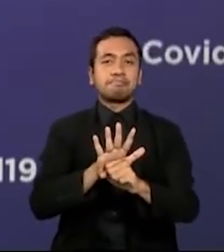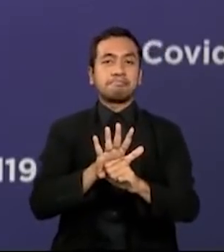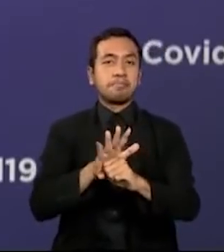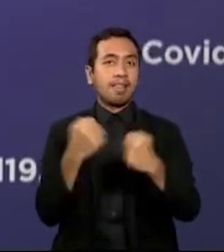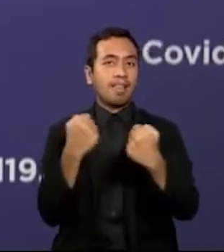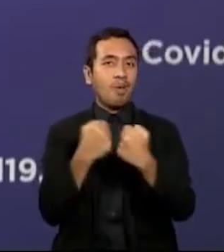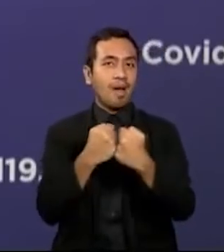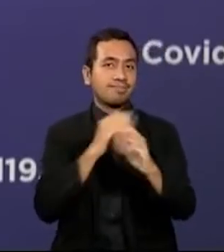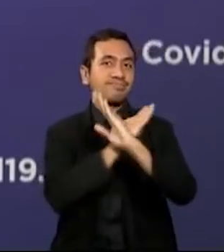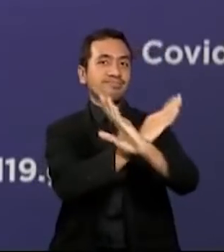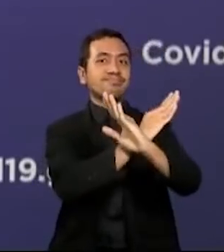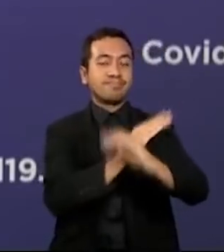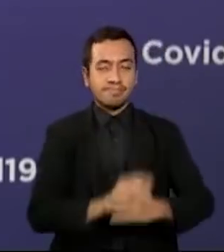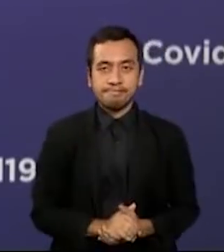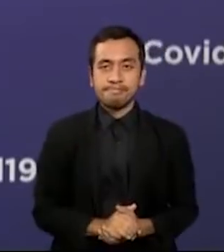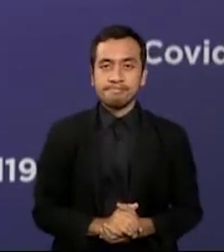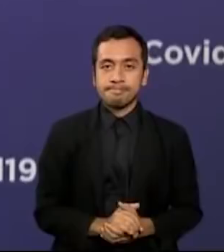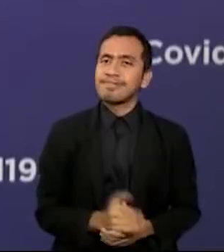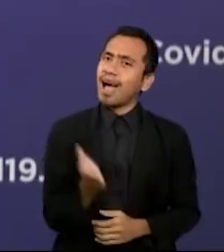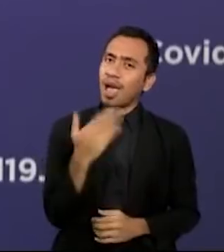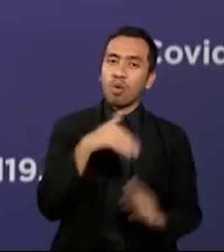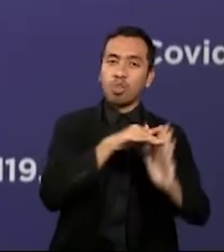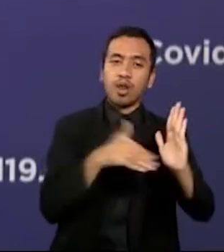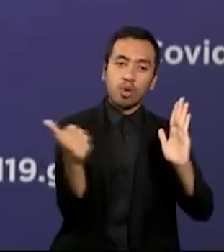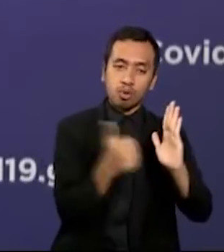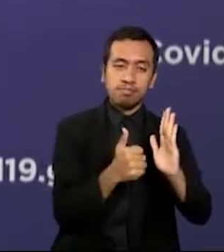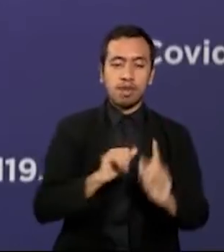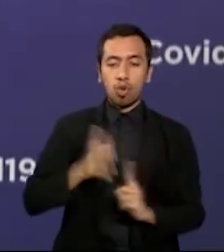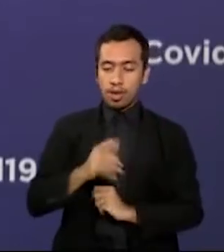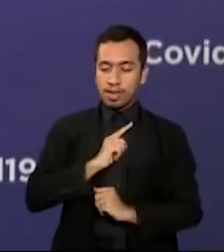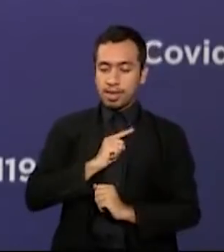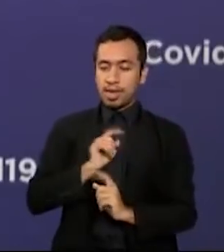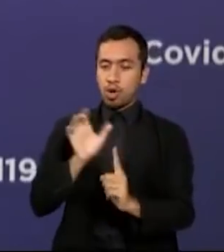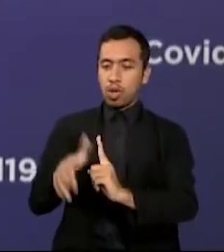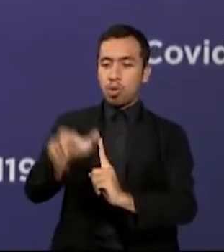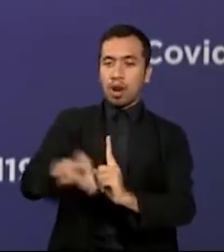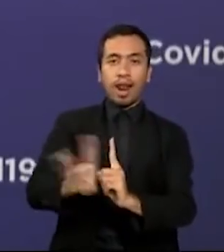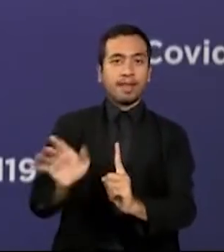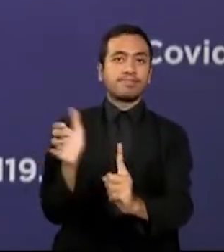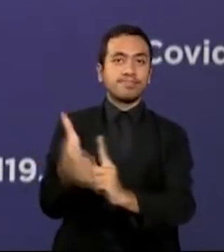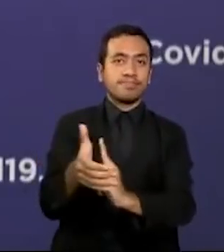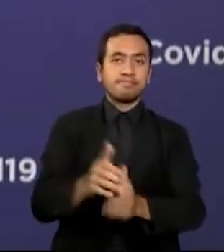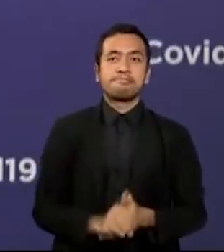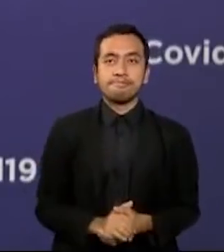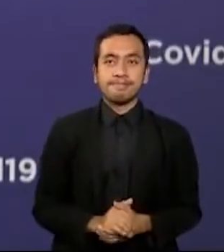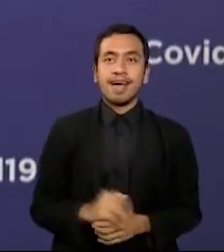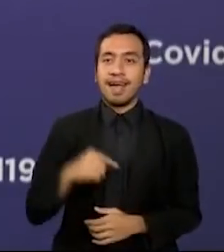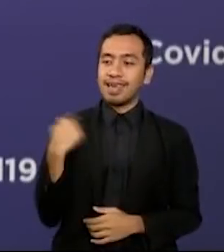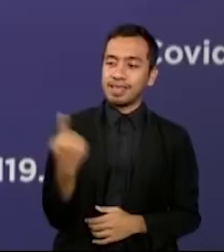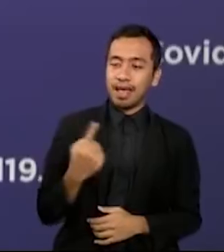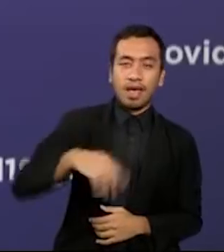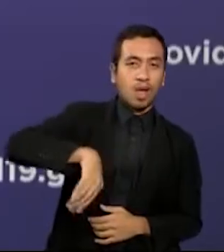Lakukan hal ini dengan disiplin, lindungi diri, lindungi orang lain. Pastikan kita, keluarga,